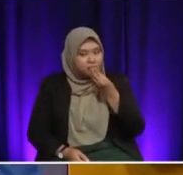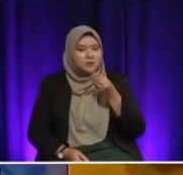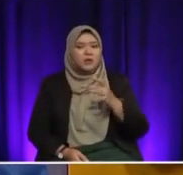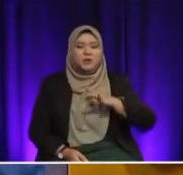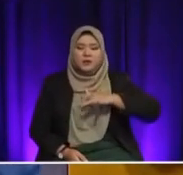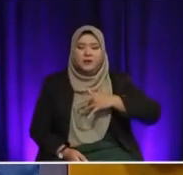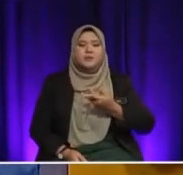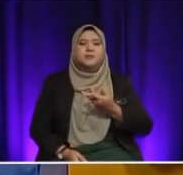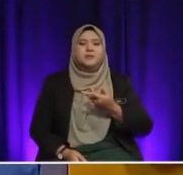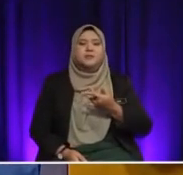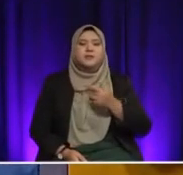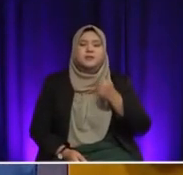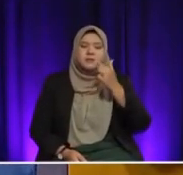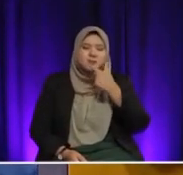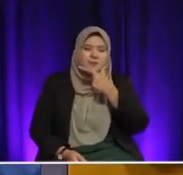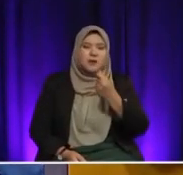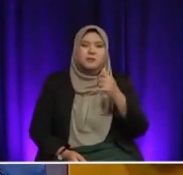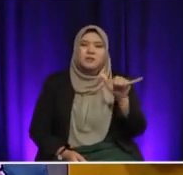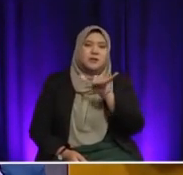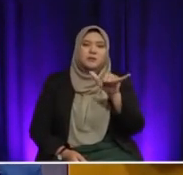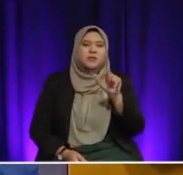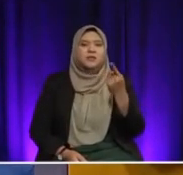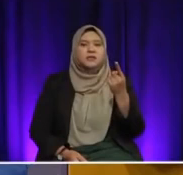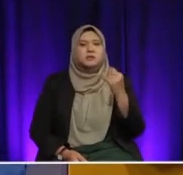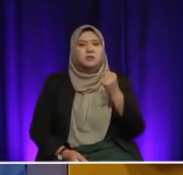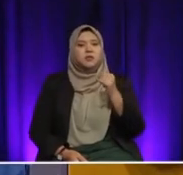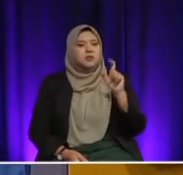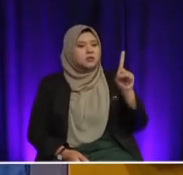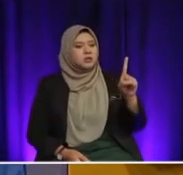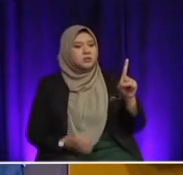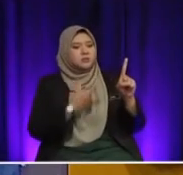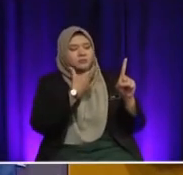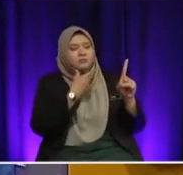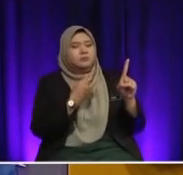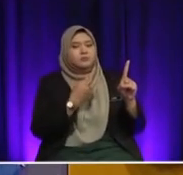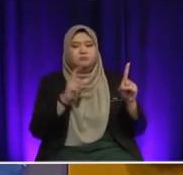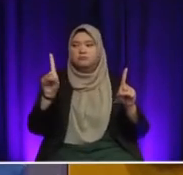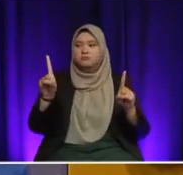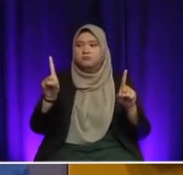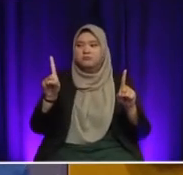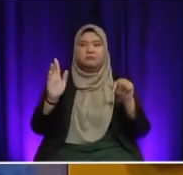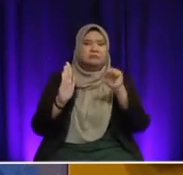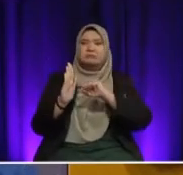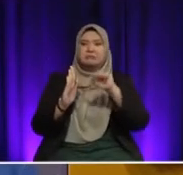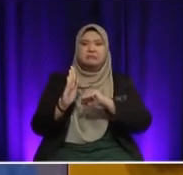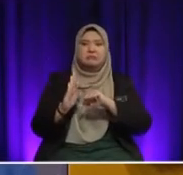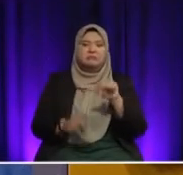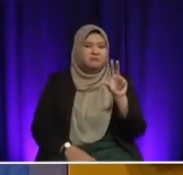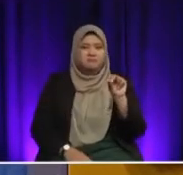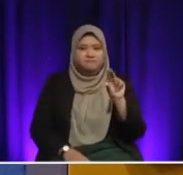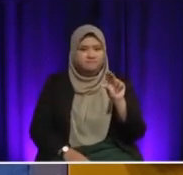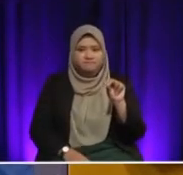boleh kata masa kita membuat penilaian kualiti, kita tak boleh kata sedap. Sebab sedap tu subjektif.